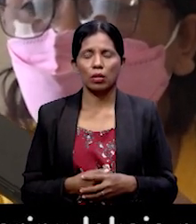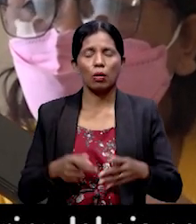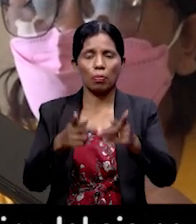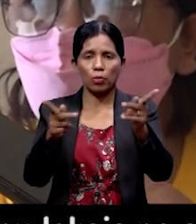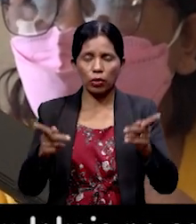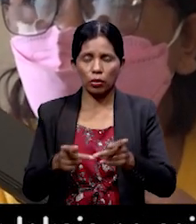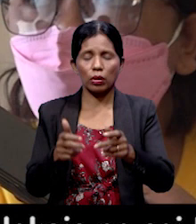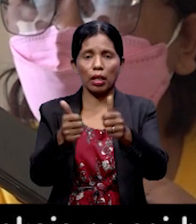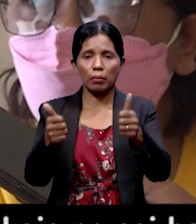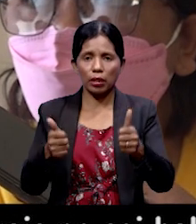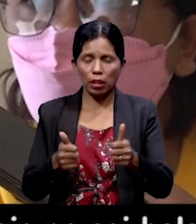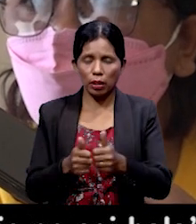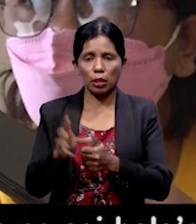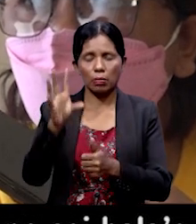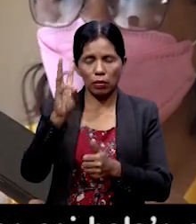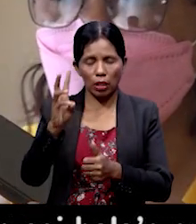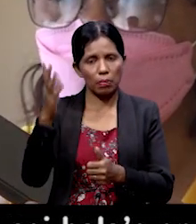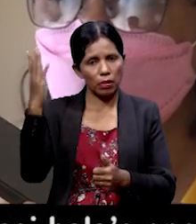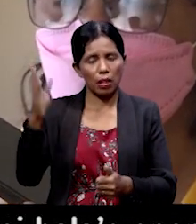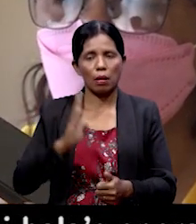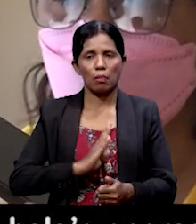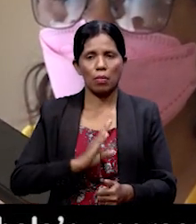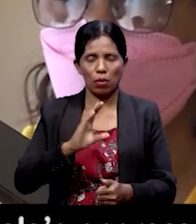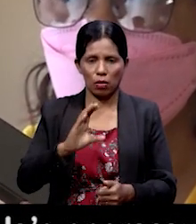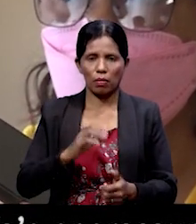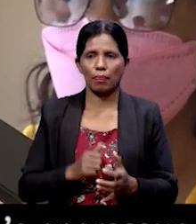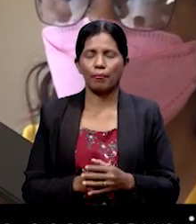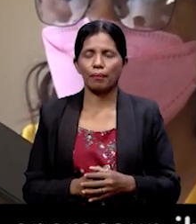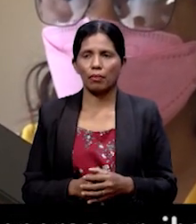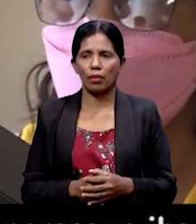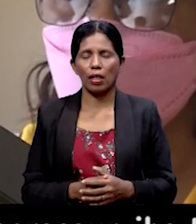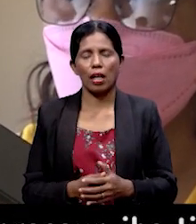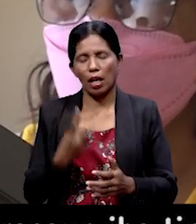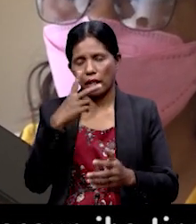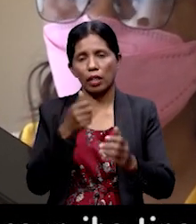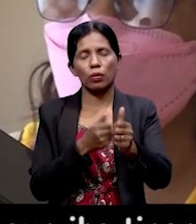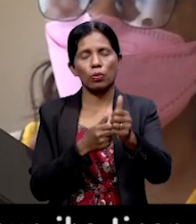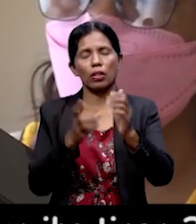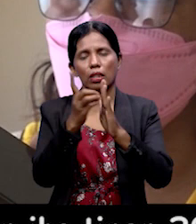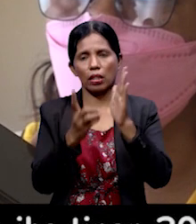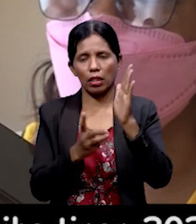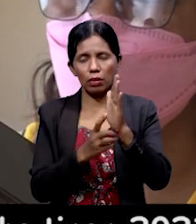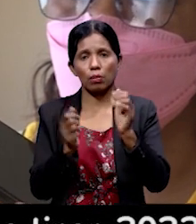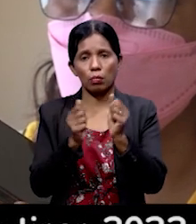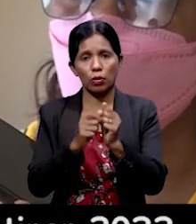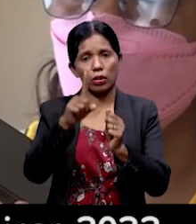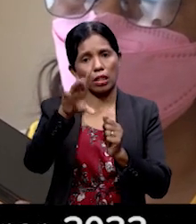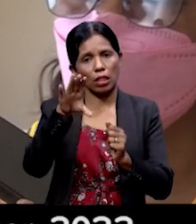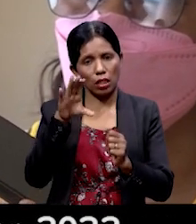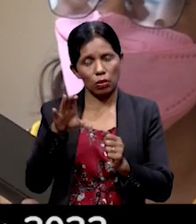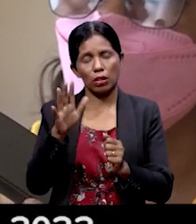postu administratif nih nih memang kita bawa pulang lah. Sehingga atau kamu tuh darus nih memang kita atau sudah siapa nulur sini lima nih.